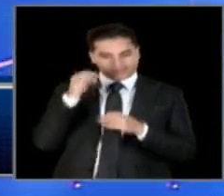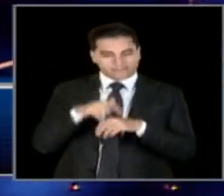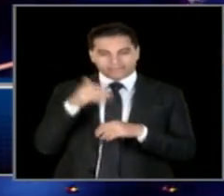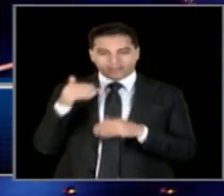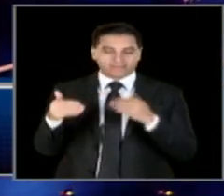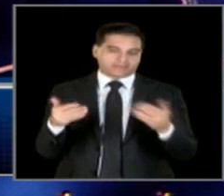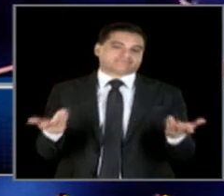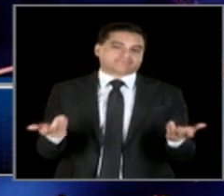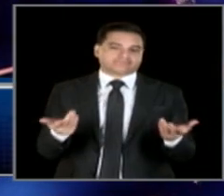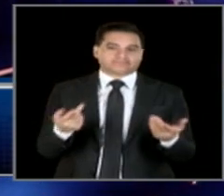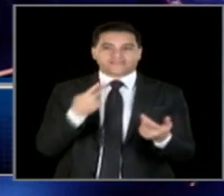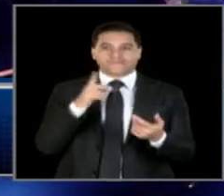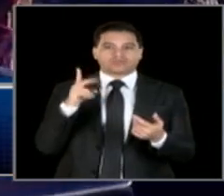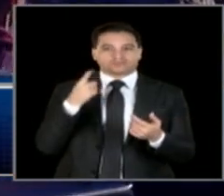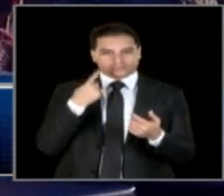2021